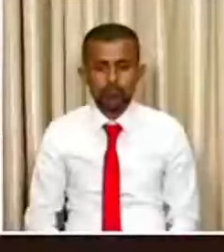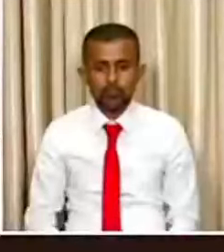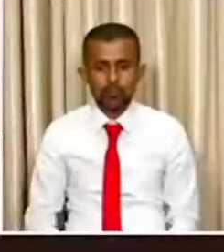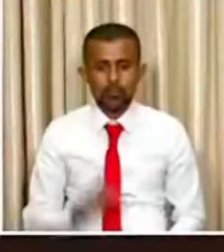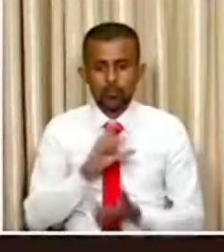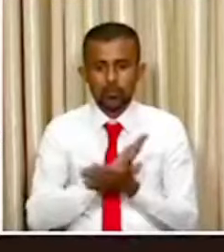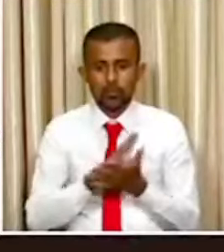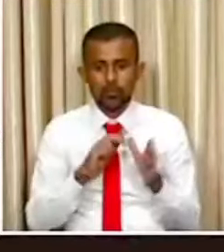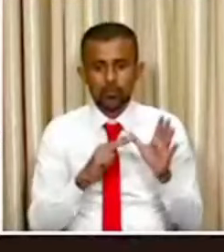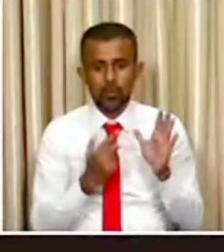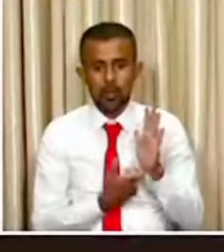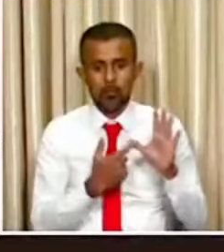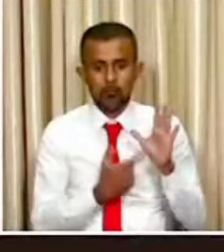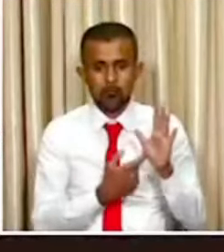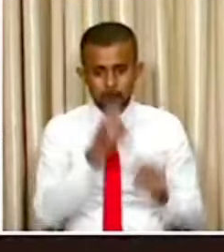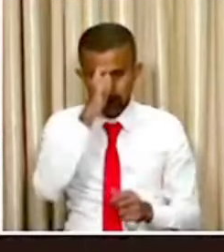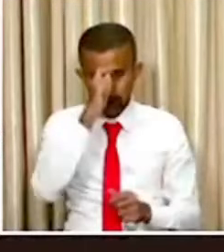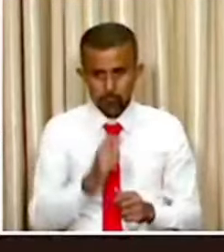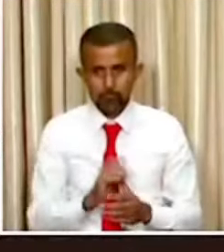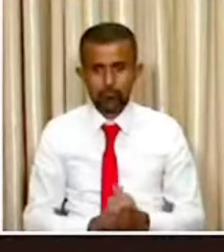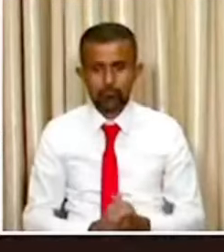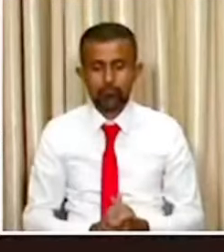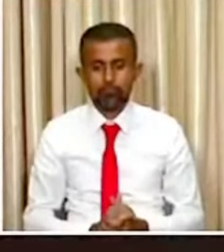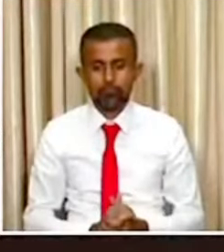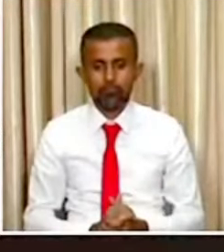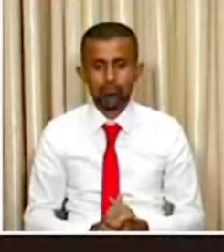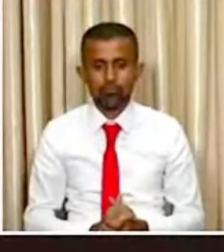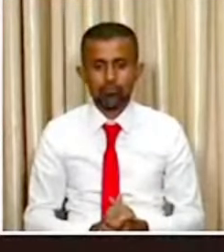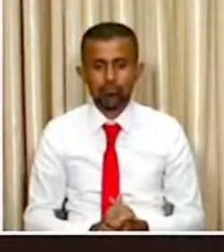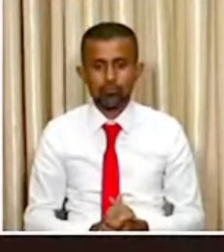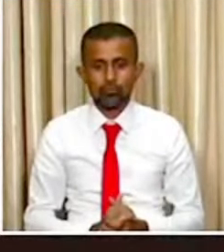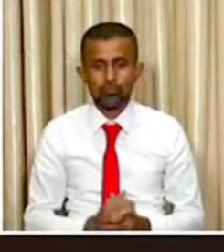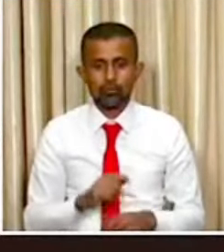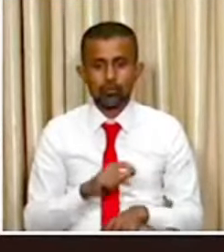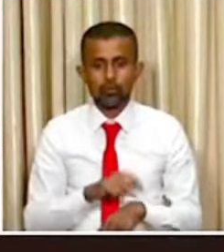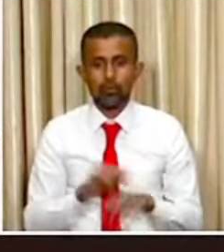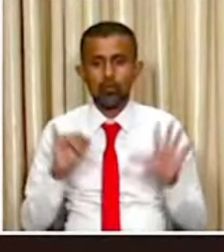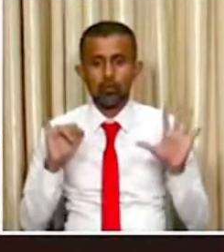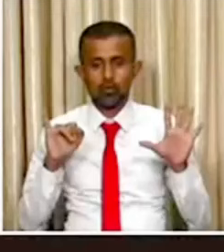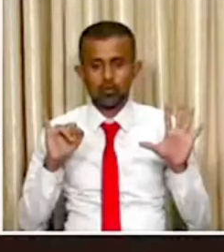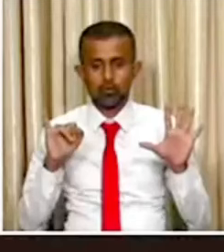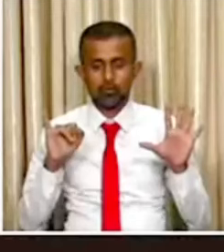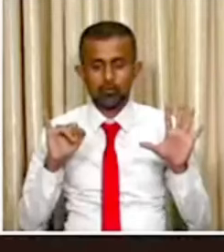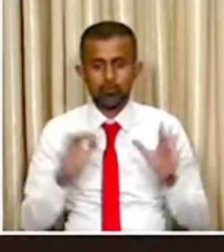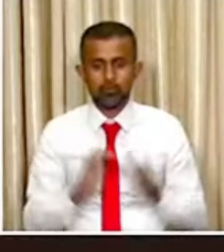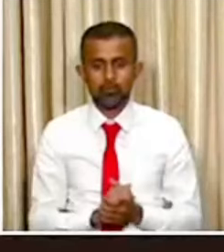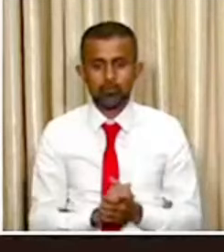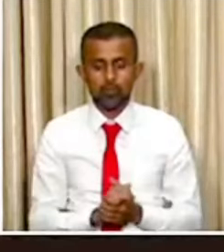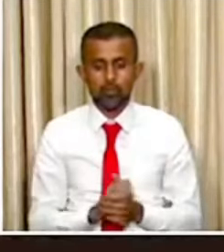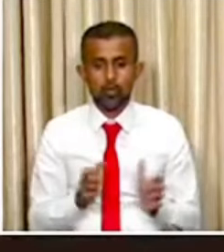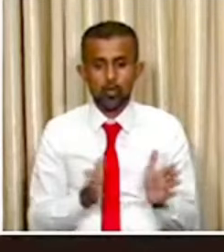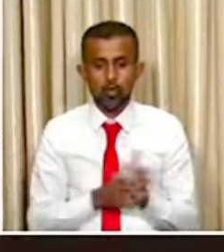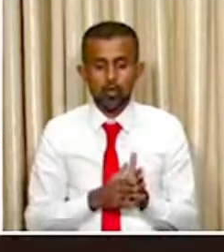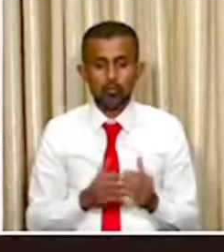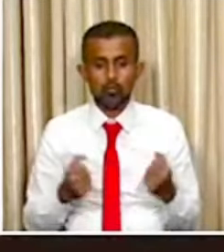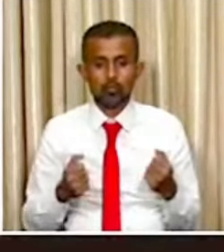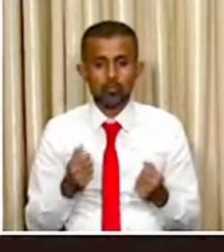මට සම්පත් දසනායක මන්ත්‍රීතුමා. ගරු මුලාසනේ විනාඩි 6ක කාලයක්. කාරක සභා